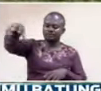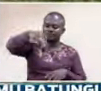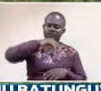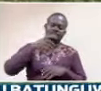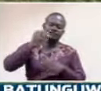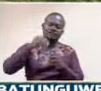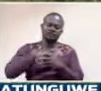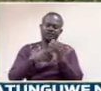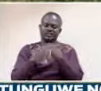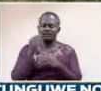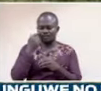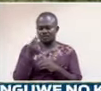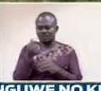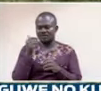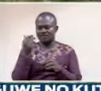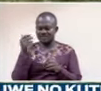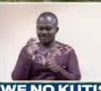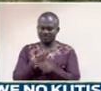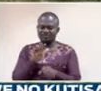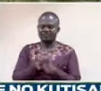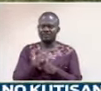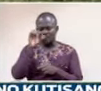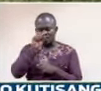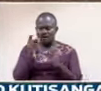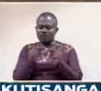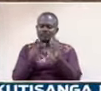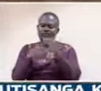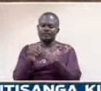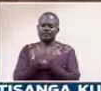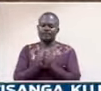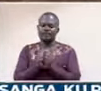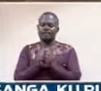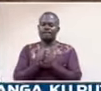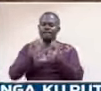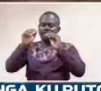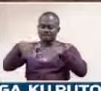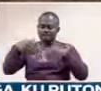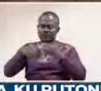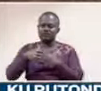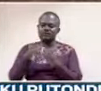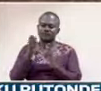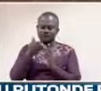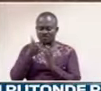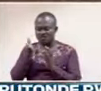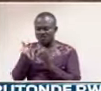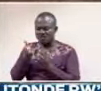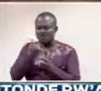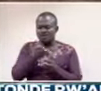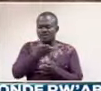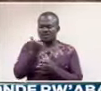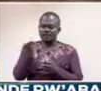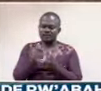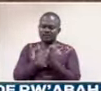ku isoko ugasanga byabaye byinshi, kabura ahantu ugurishiriza. Twahinze broke z'amasho hariya,